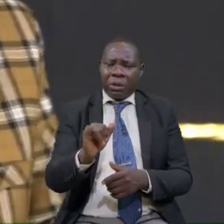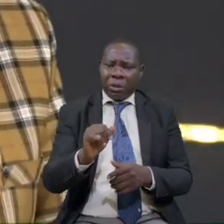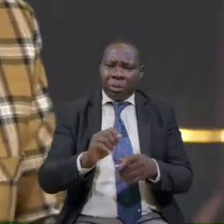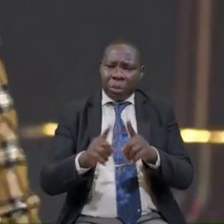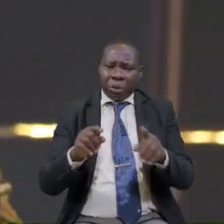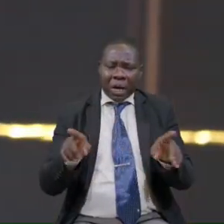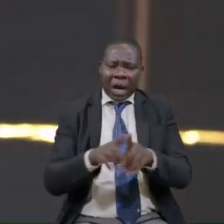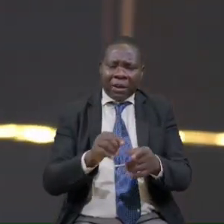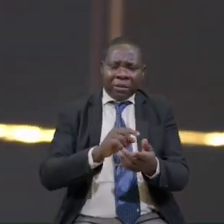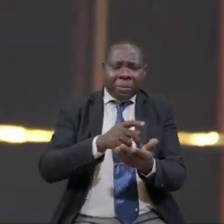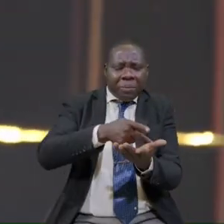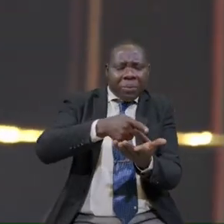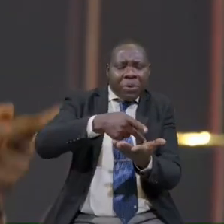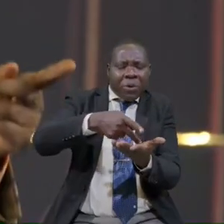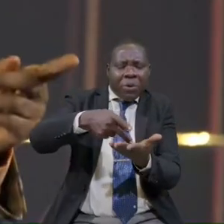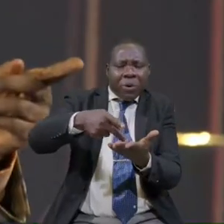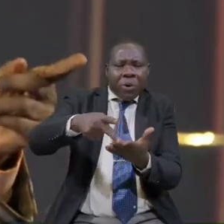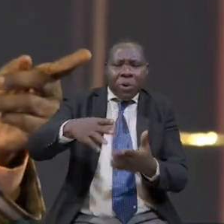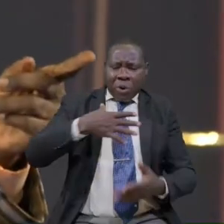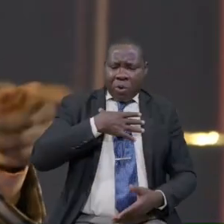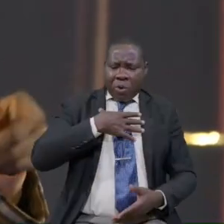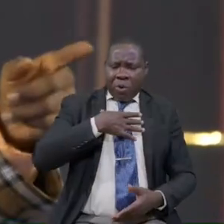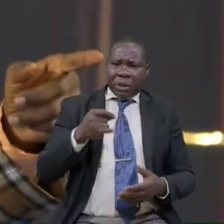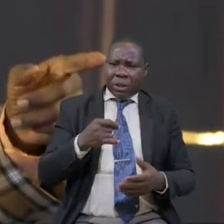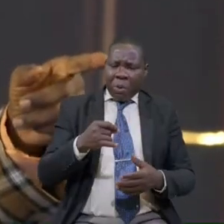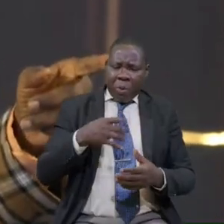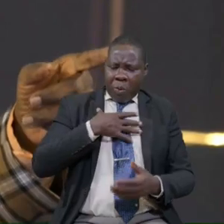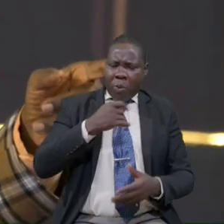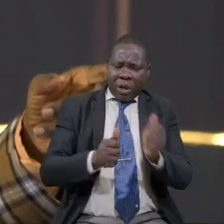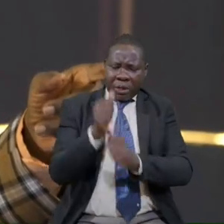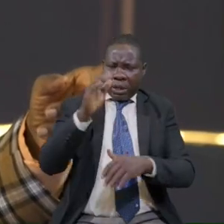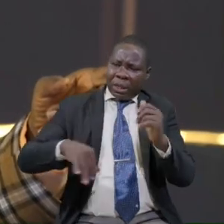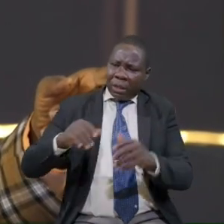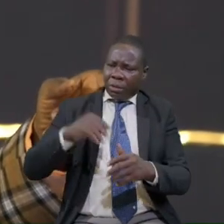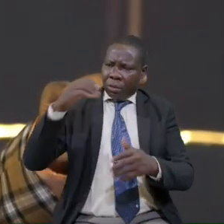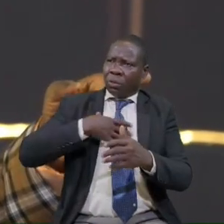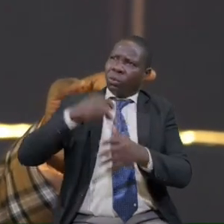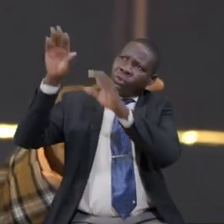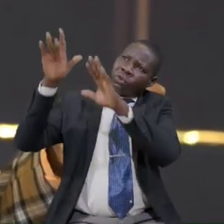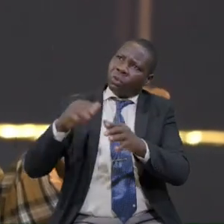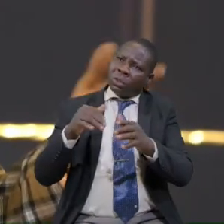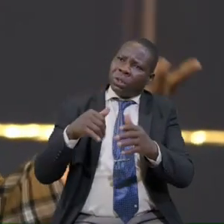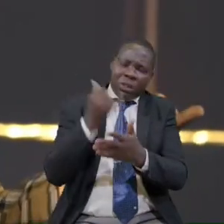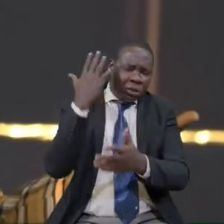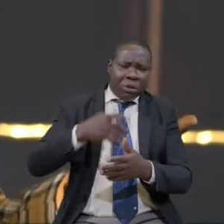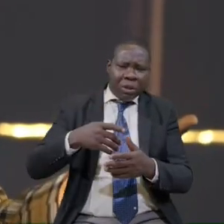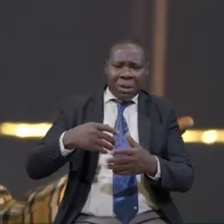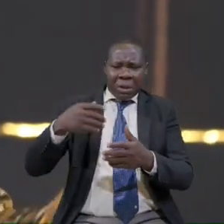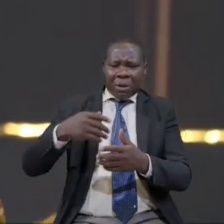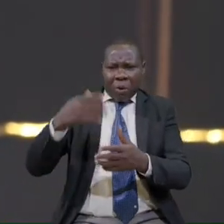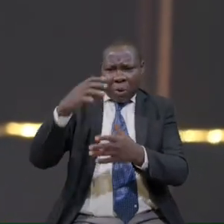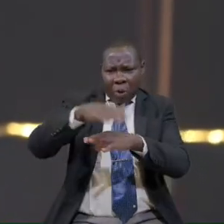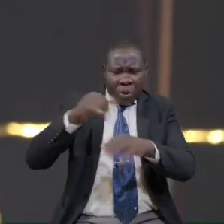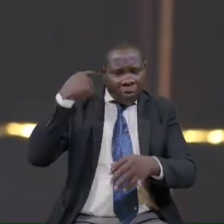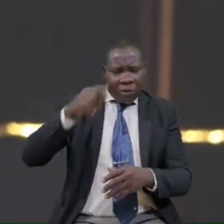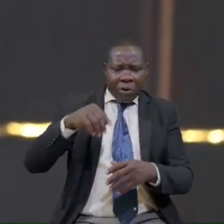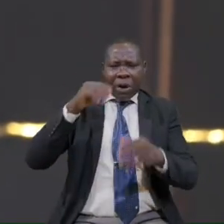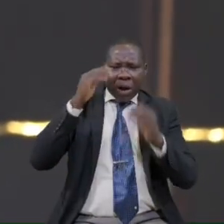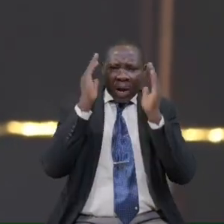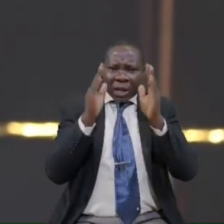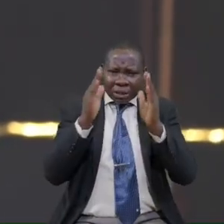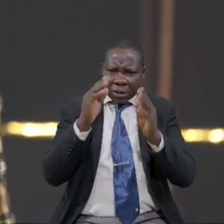blanche. Même les gens, cela va attirer l'attention. Mais n'est-ce pas l'habillement que je voyais noir qui